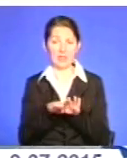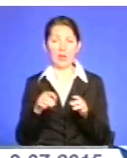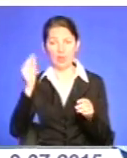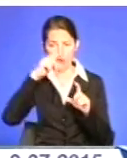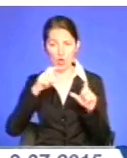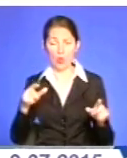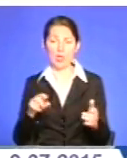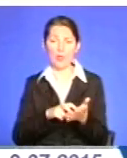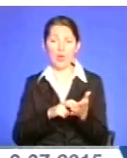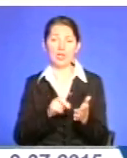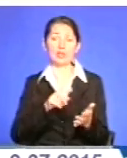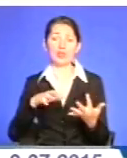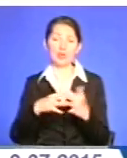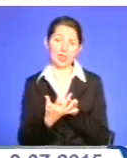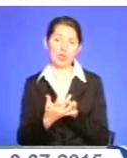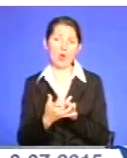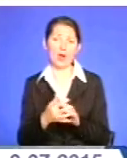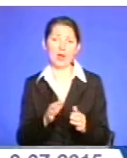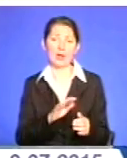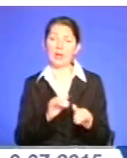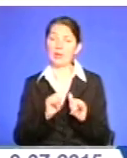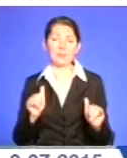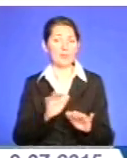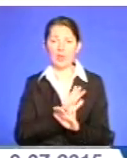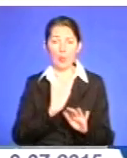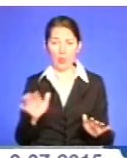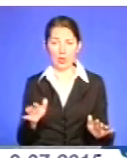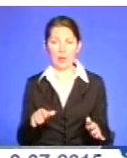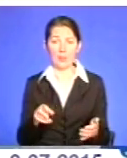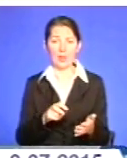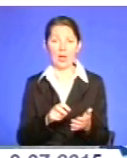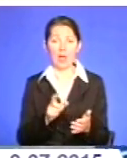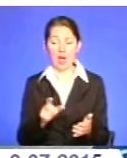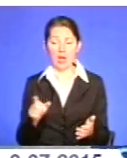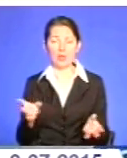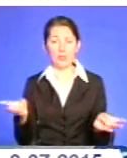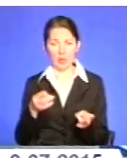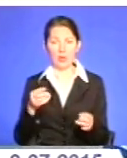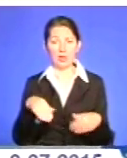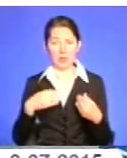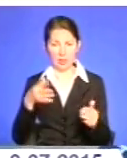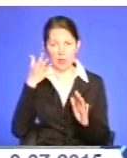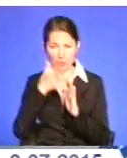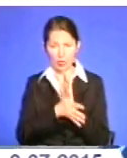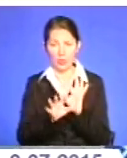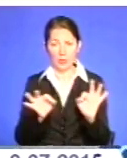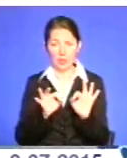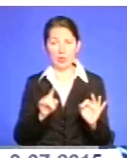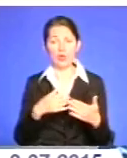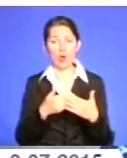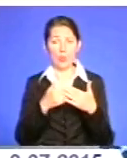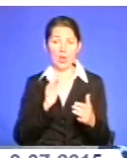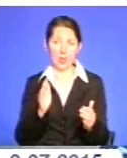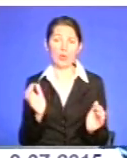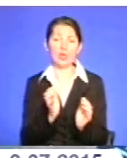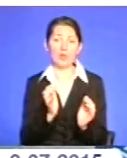вимирання. Але ну, ми розуміємо чітко, що людям треба ну, дати зрозуміти, що якраз і громада буде дбати про них в першу чергу,